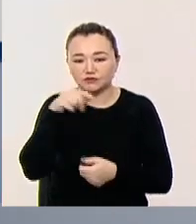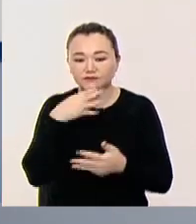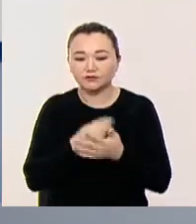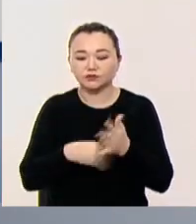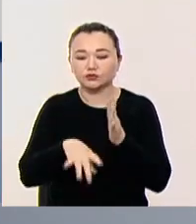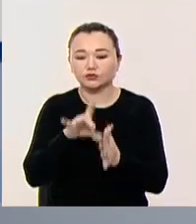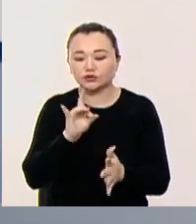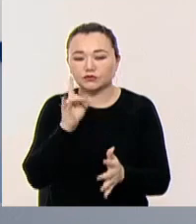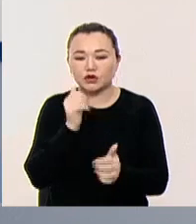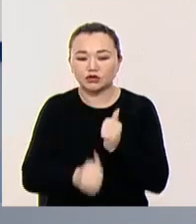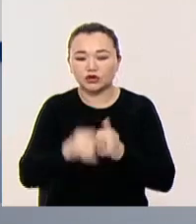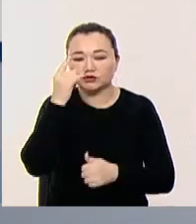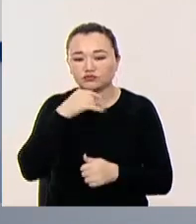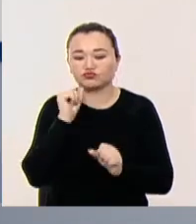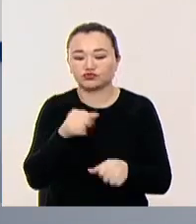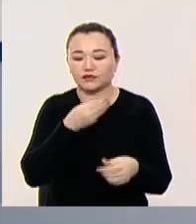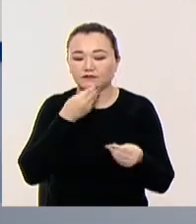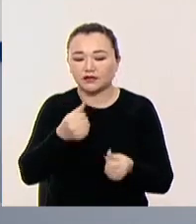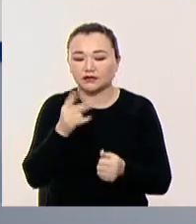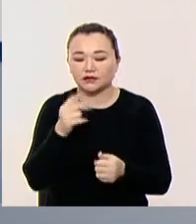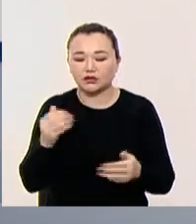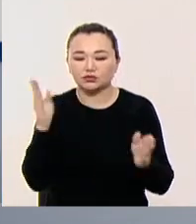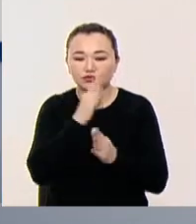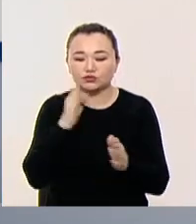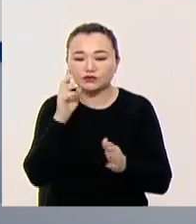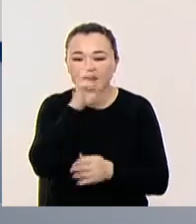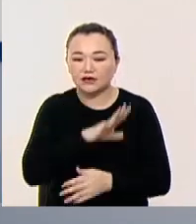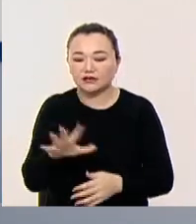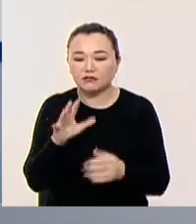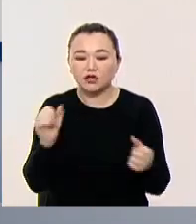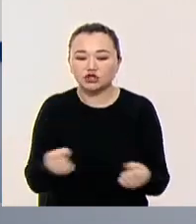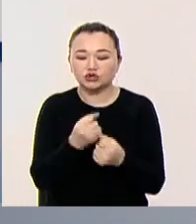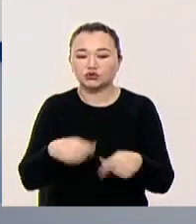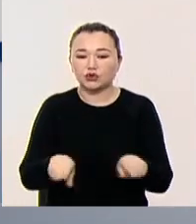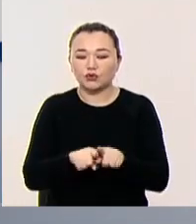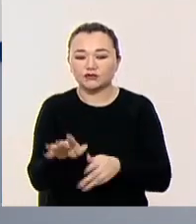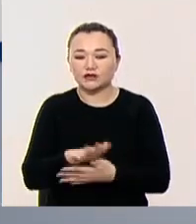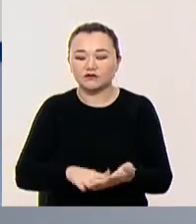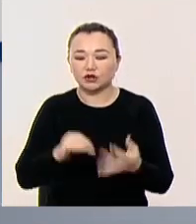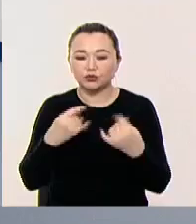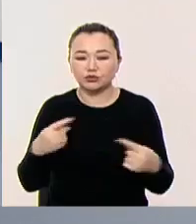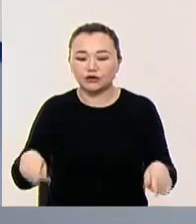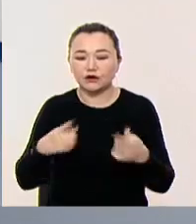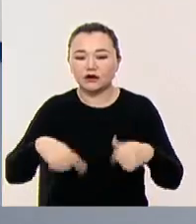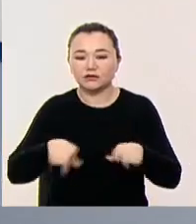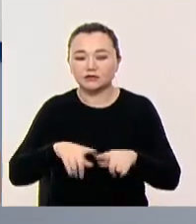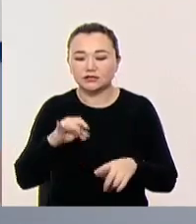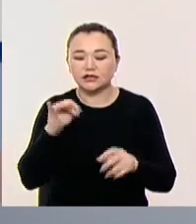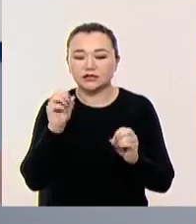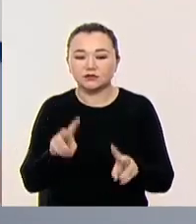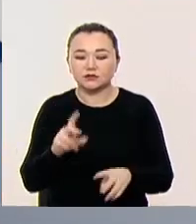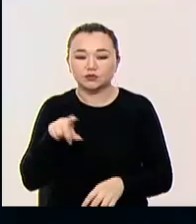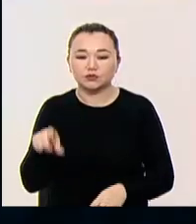голосом каждый казахстанец может повлиять на судьбу страны. Поддерживают такое заявление и другие организации и эксперты.